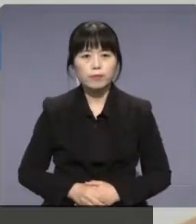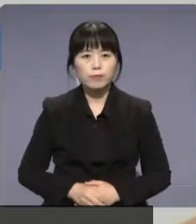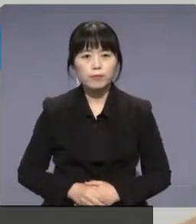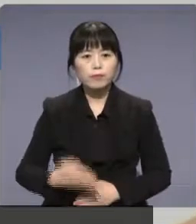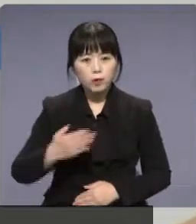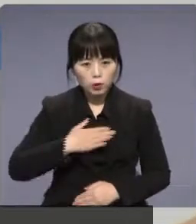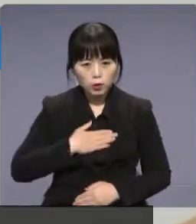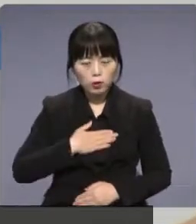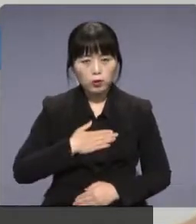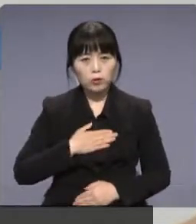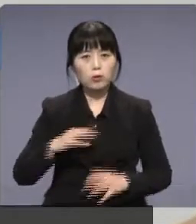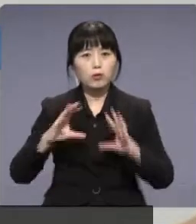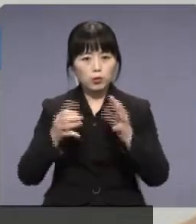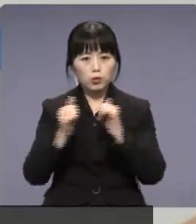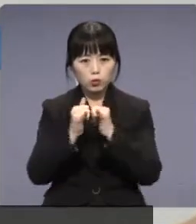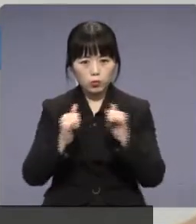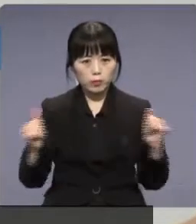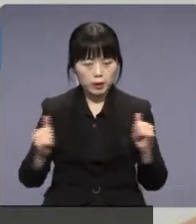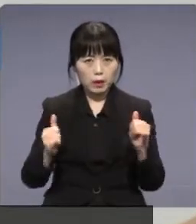저는